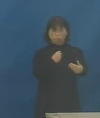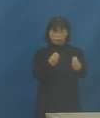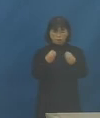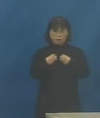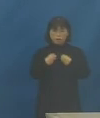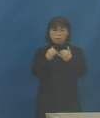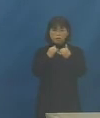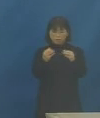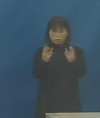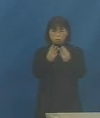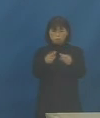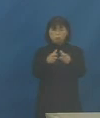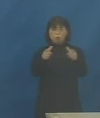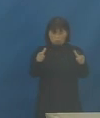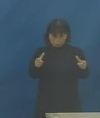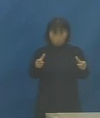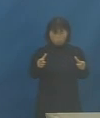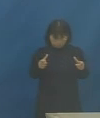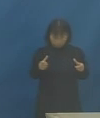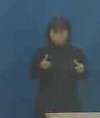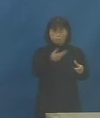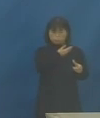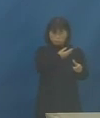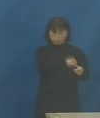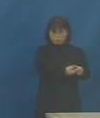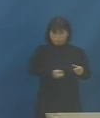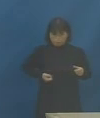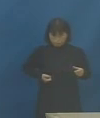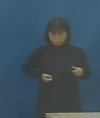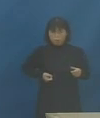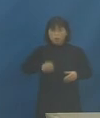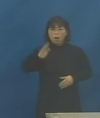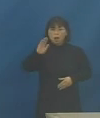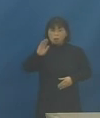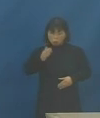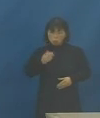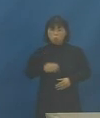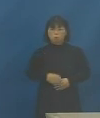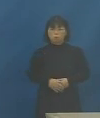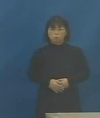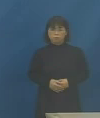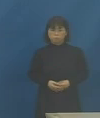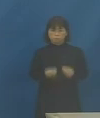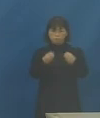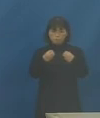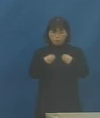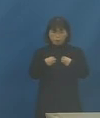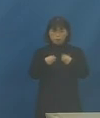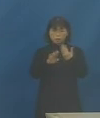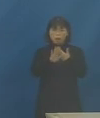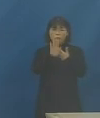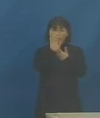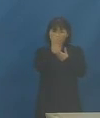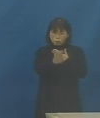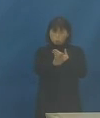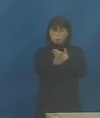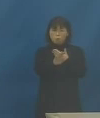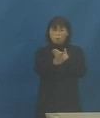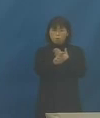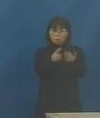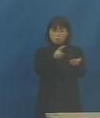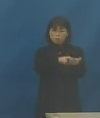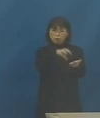覚悟しなければなりませんがその時にはあの鍼療所や薬局市町村のあのてお